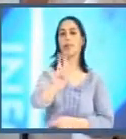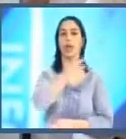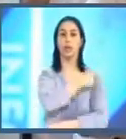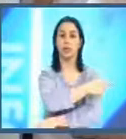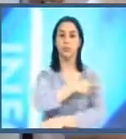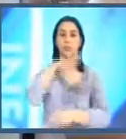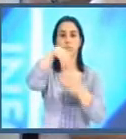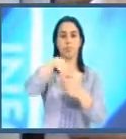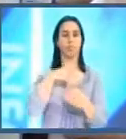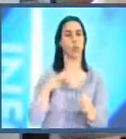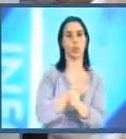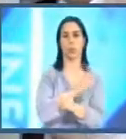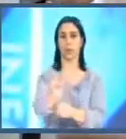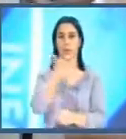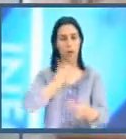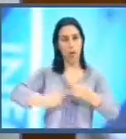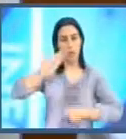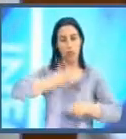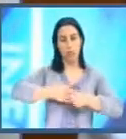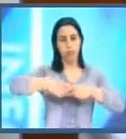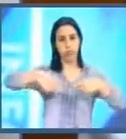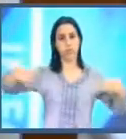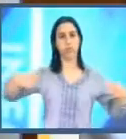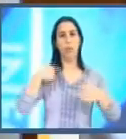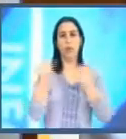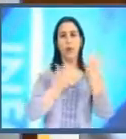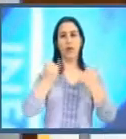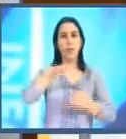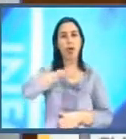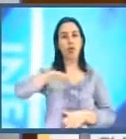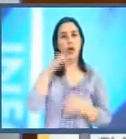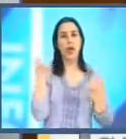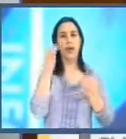aconsegueixen cobrir l'augment de la demanda. El problema que tenim en aquesta zona és que